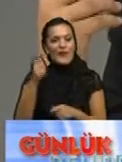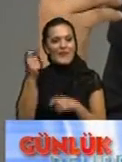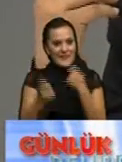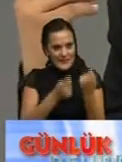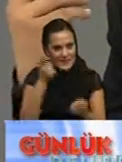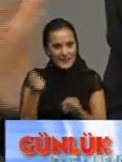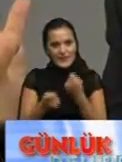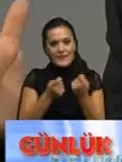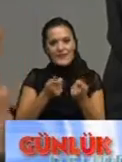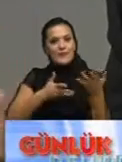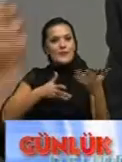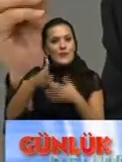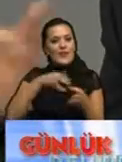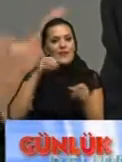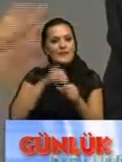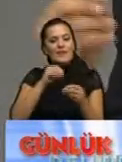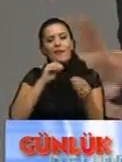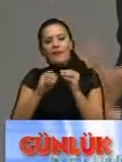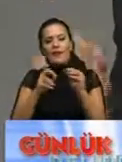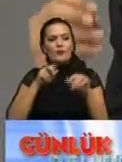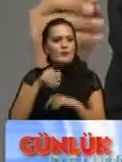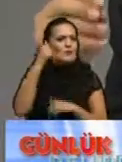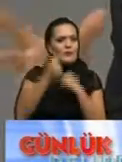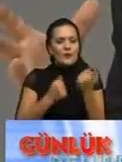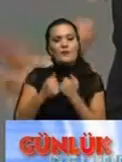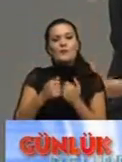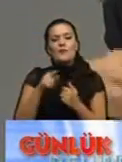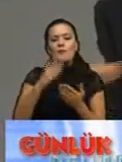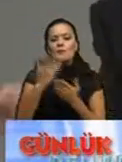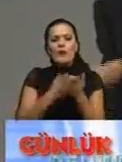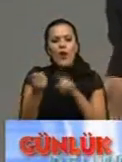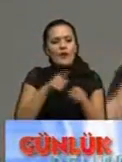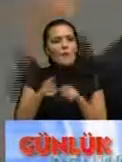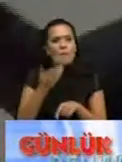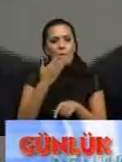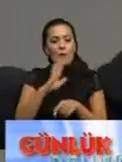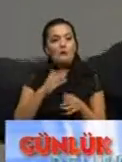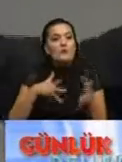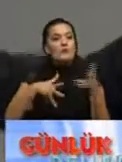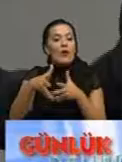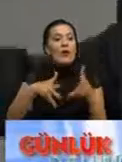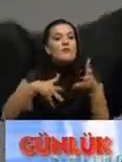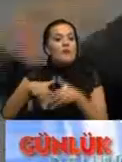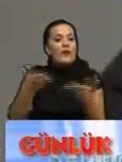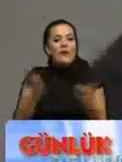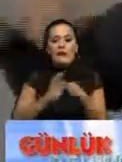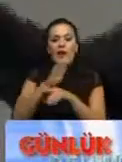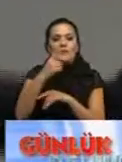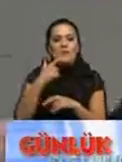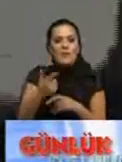işin sokaktaki dert, yürüyüş, planı, koşuş. Planı programı yoktur diyorsunuz. Tabii, sokaktadır sokak, o yani. Sokaktır o,